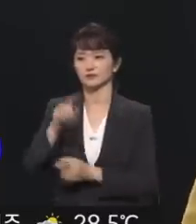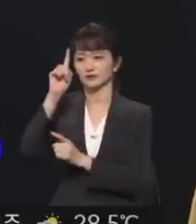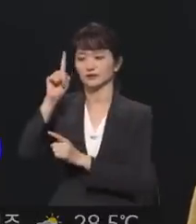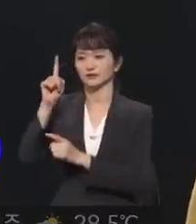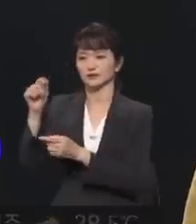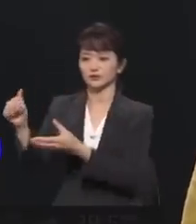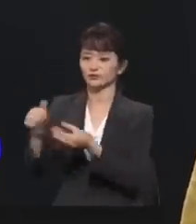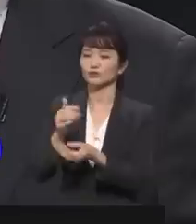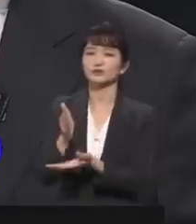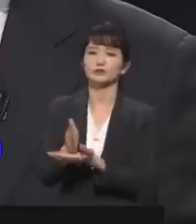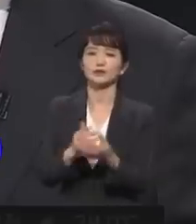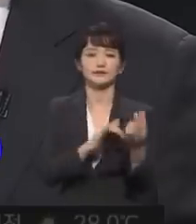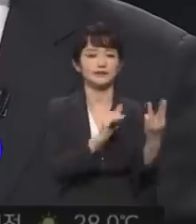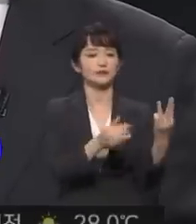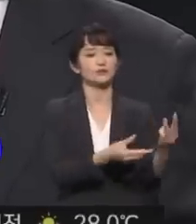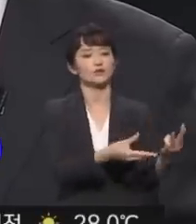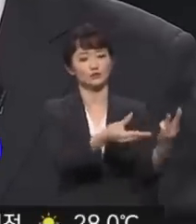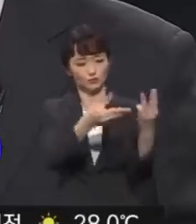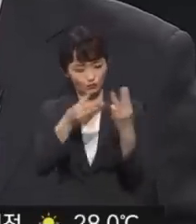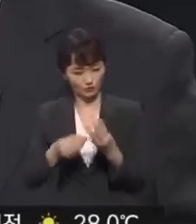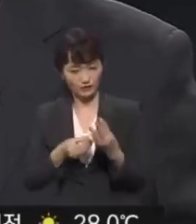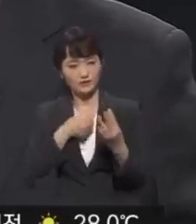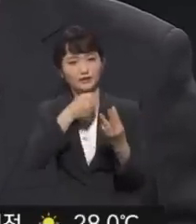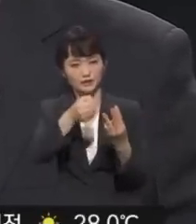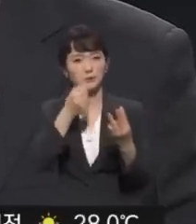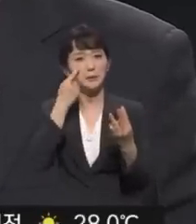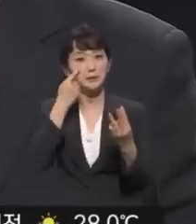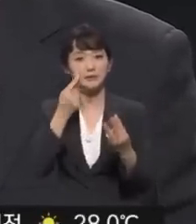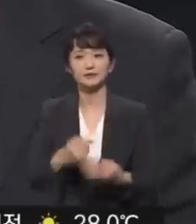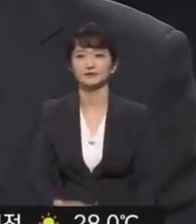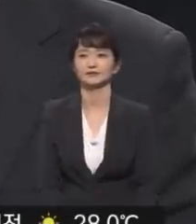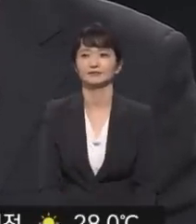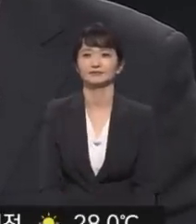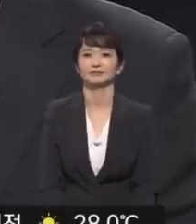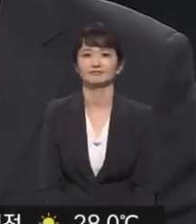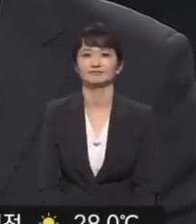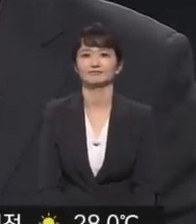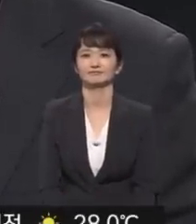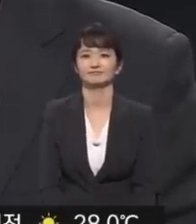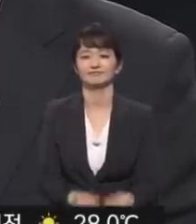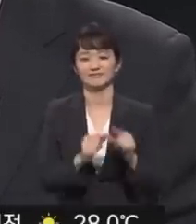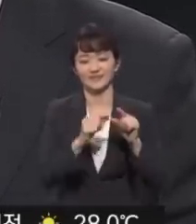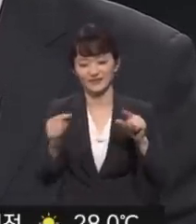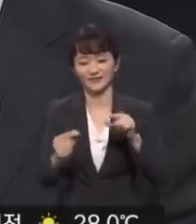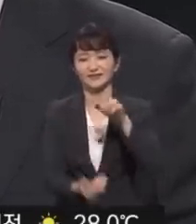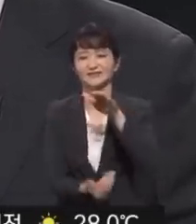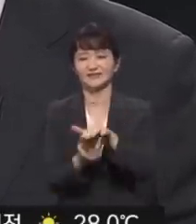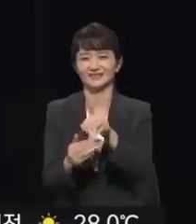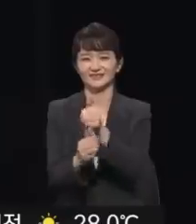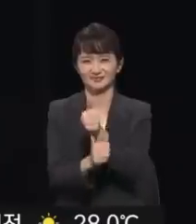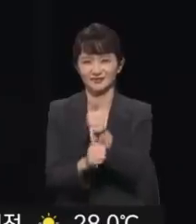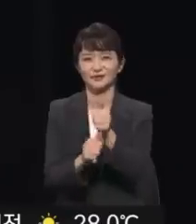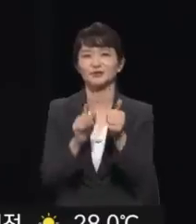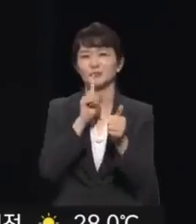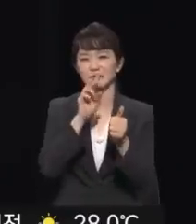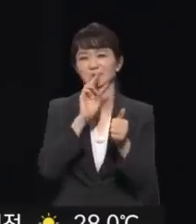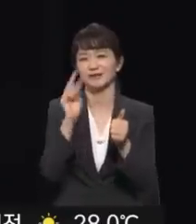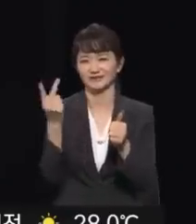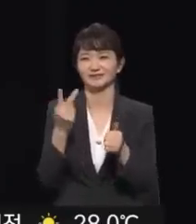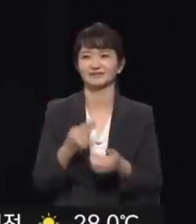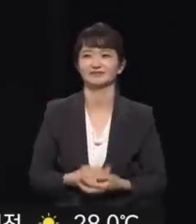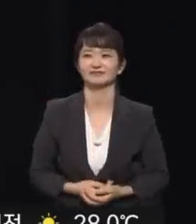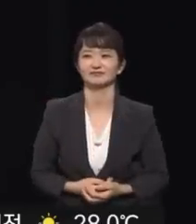하세요 그러면 예 일단 보이지 않아 아 그 그 얘긴 빼고 일부 최고위원 으로 하겠습니다 이렇게 최고의 들었어요 그런데